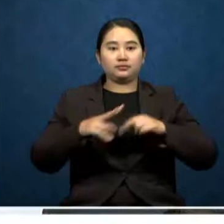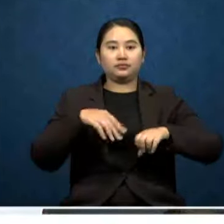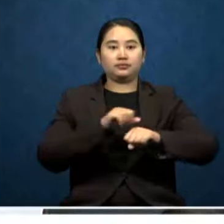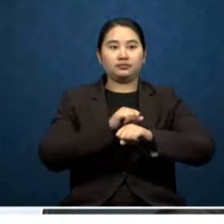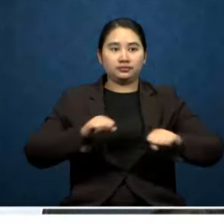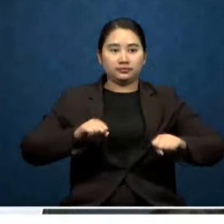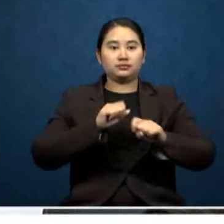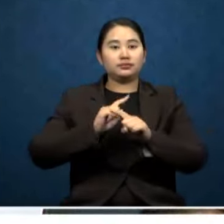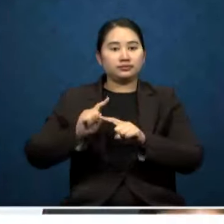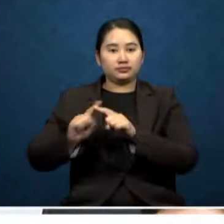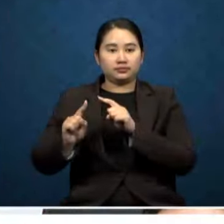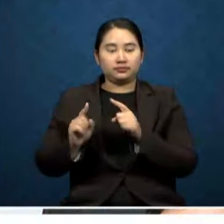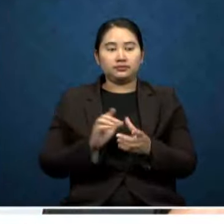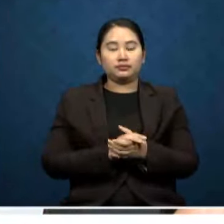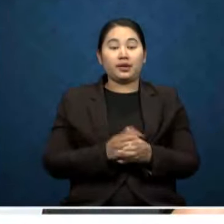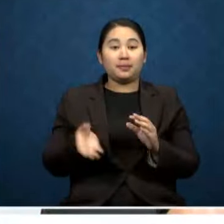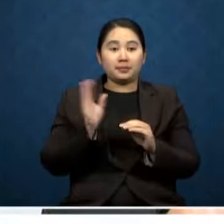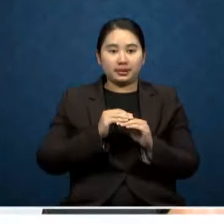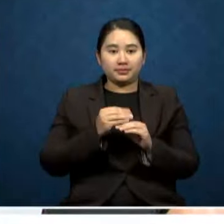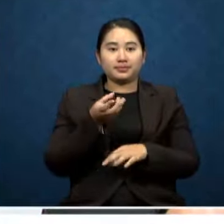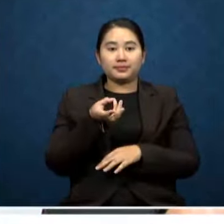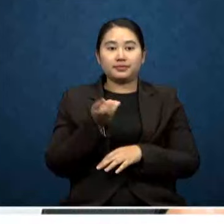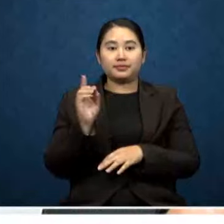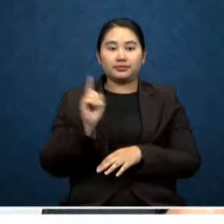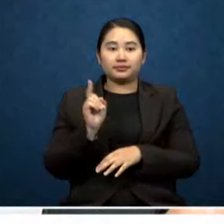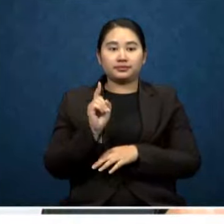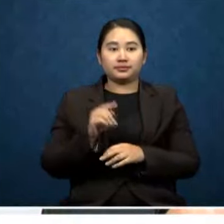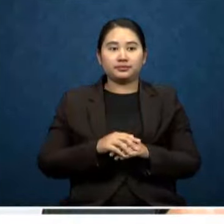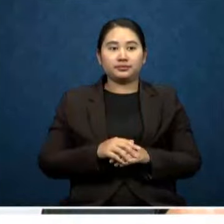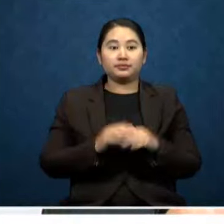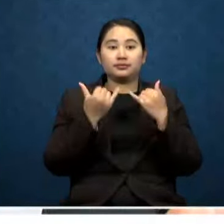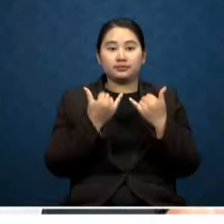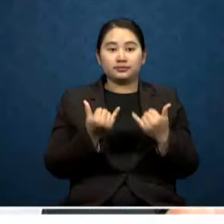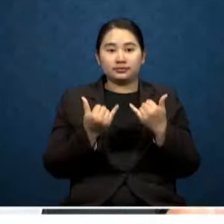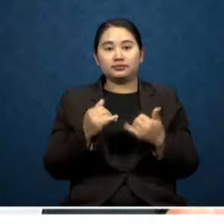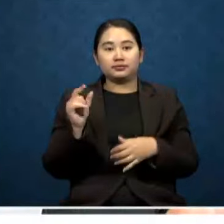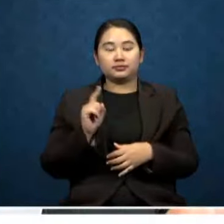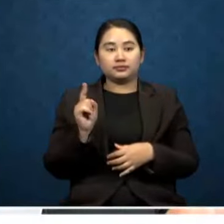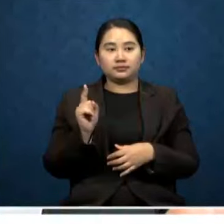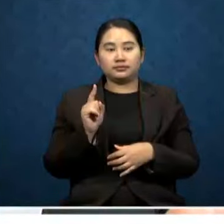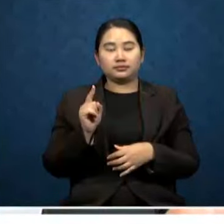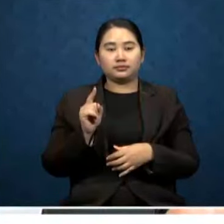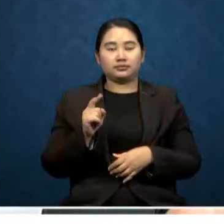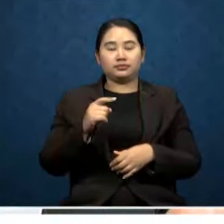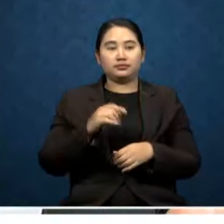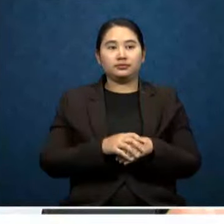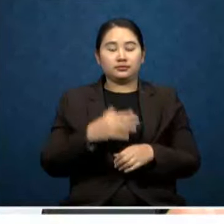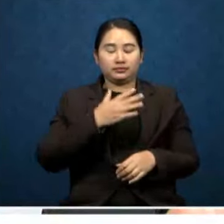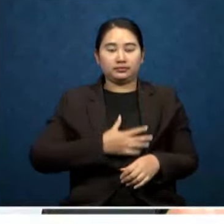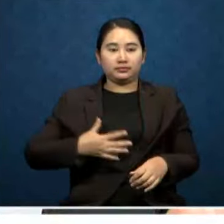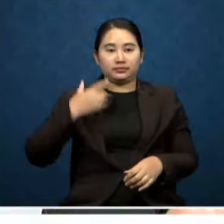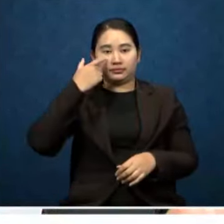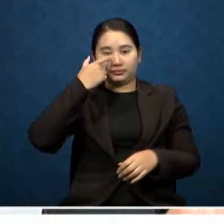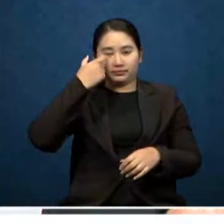ท่านเสริมนิดเดียวครับเรานั่งกันอยู่ทุกวันนี้ท่านทราบมครับสมรรถภาพเราไปถึงไหน